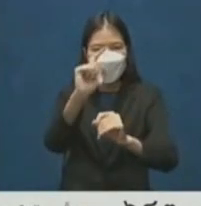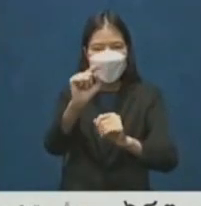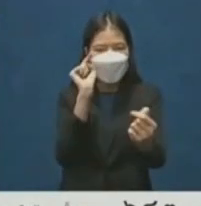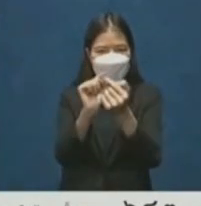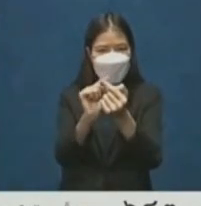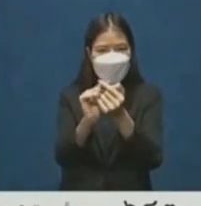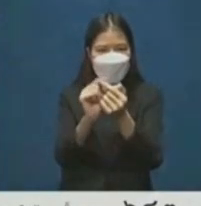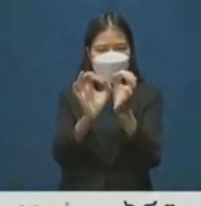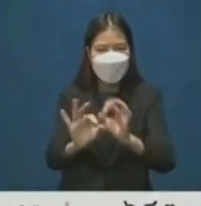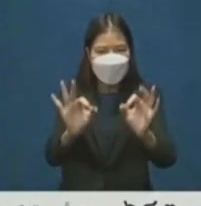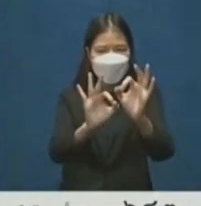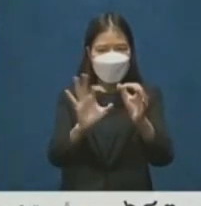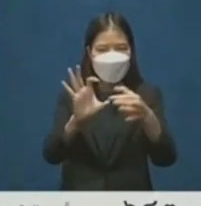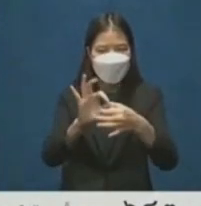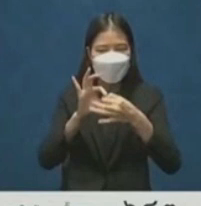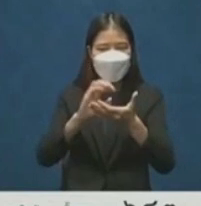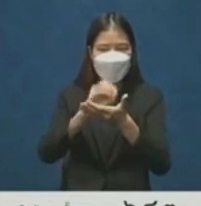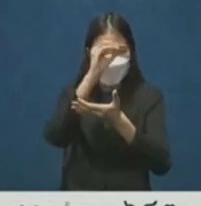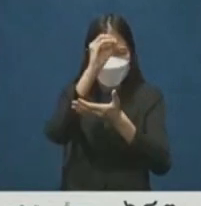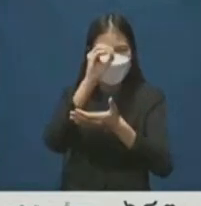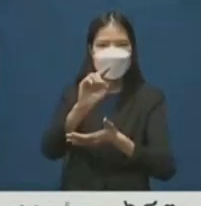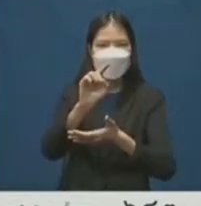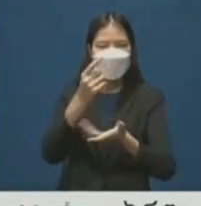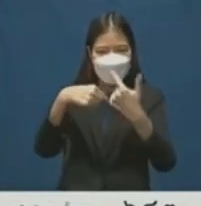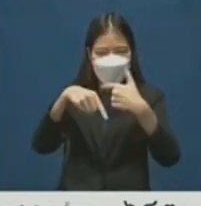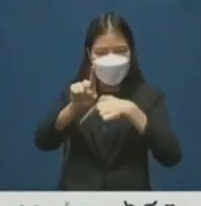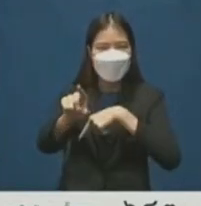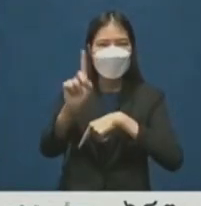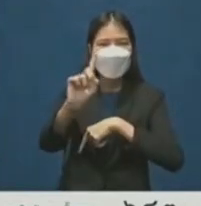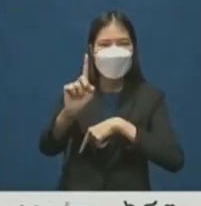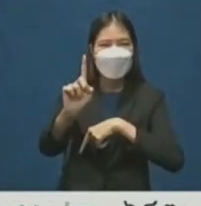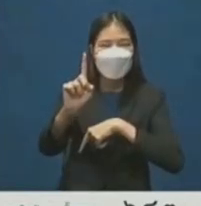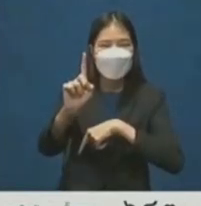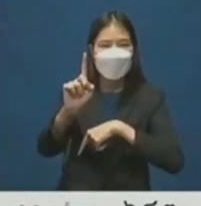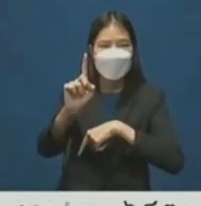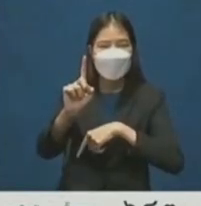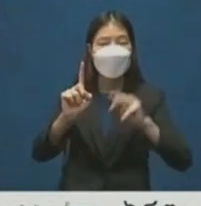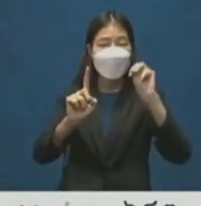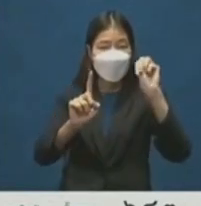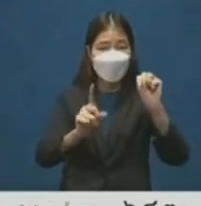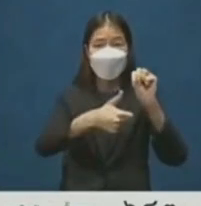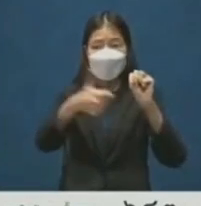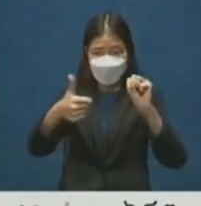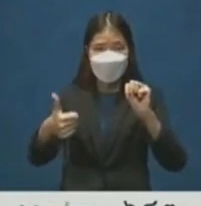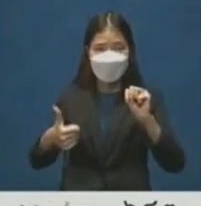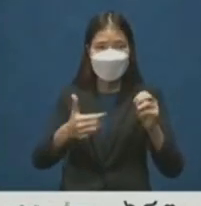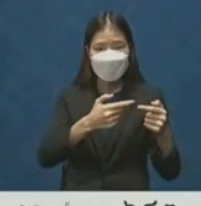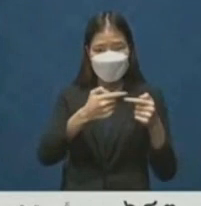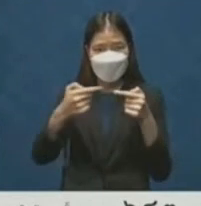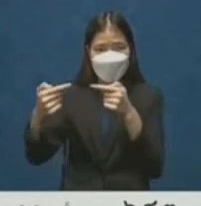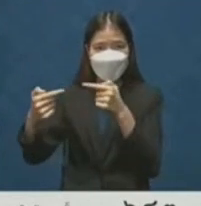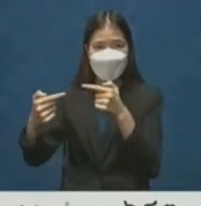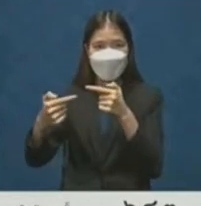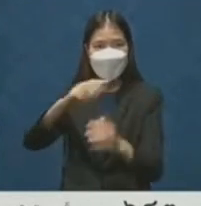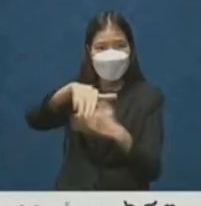ะเป็นวัตถุประสงค์และเป้าหมายของการจัดการศึกษาซึ่งจะนำไปสู่การบัญญัติมาตราอื่นถั